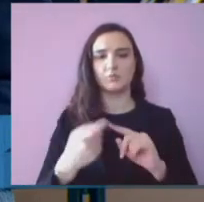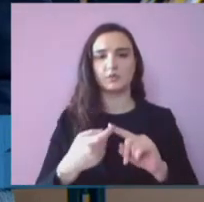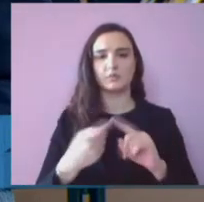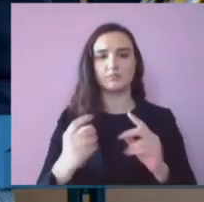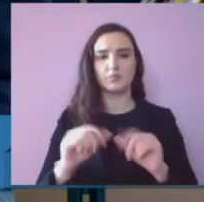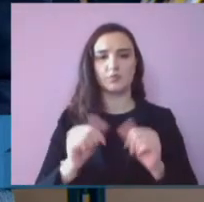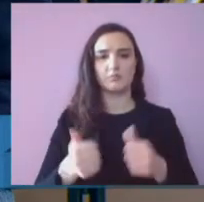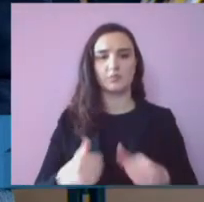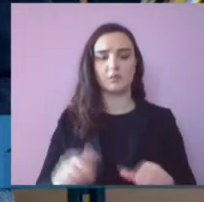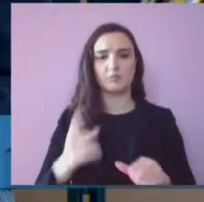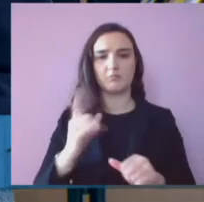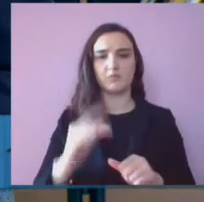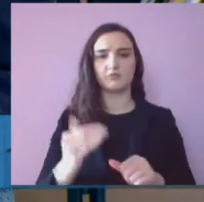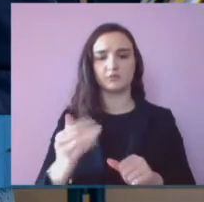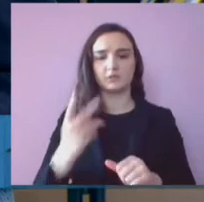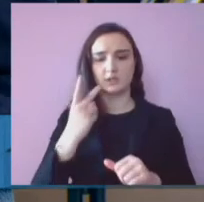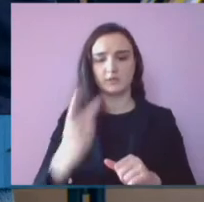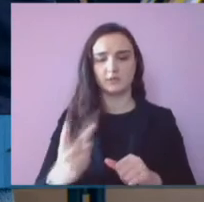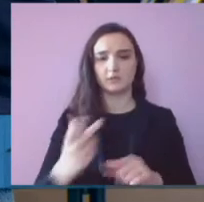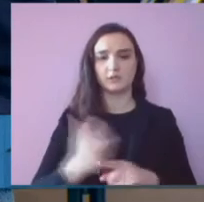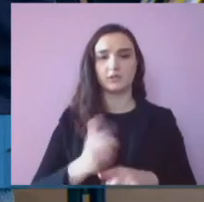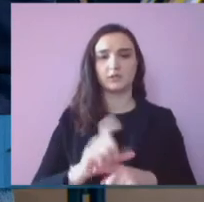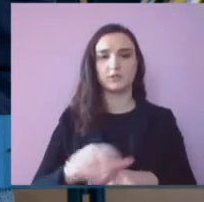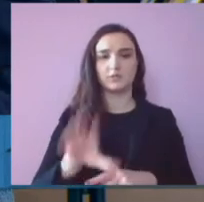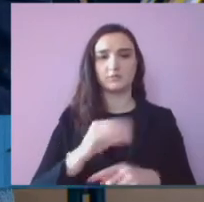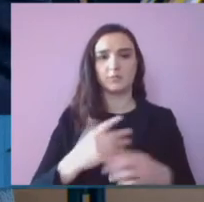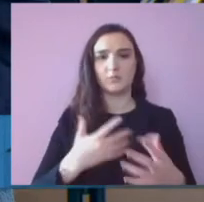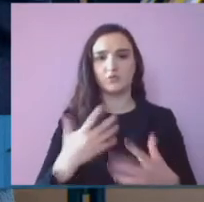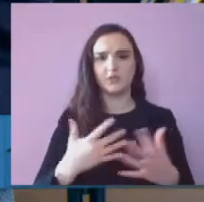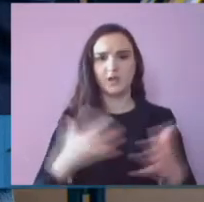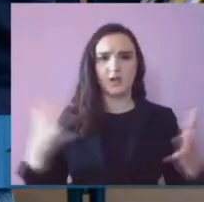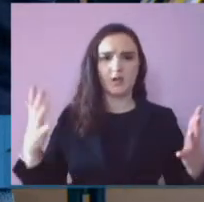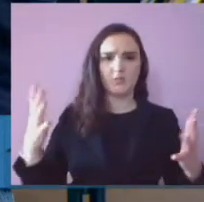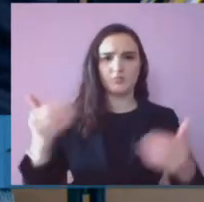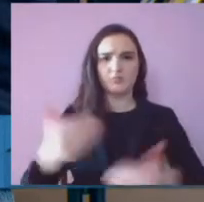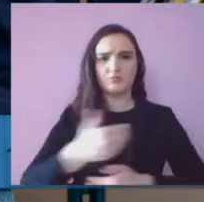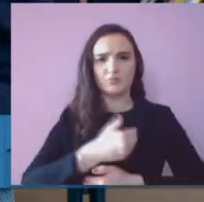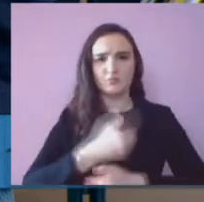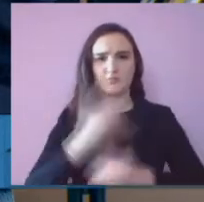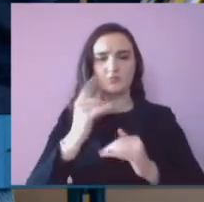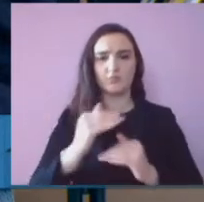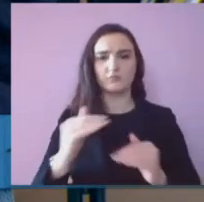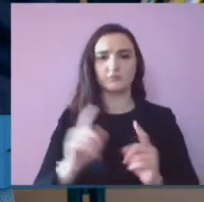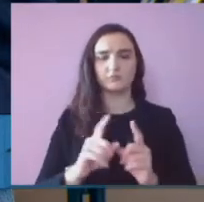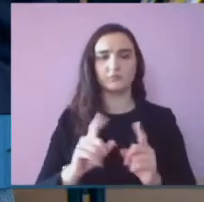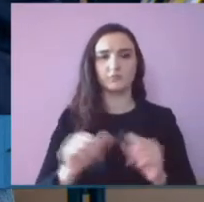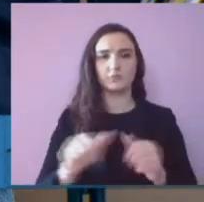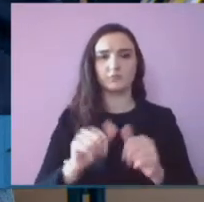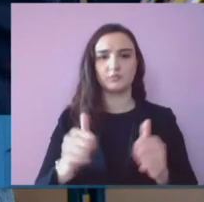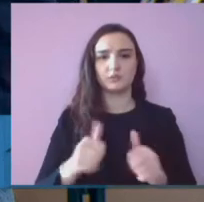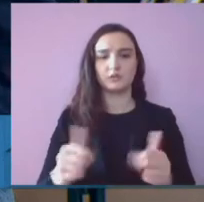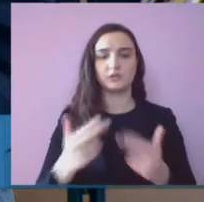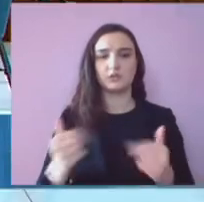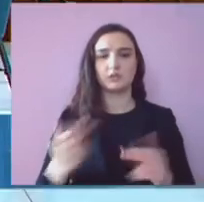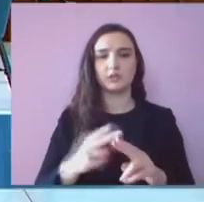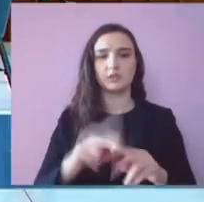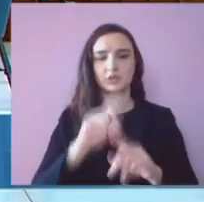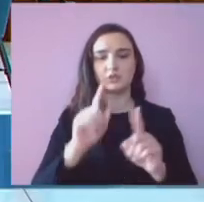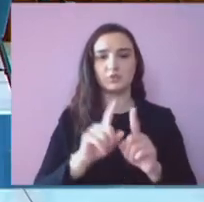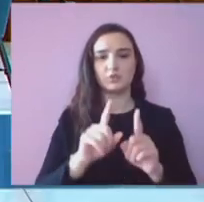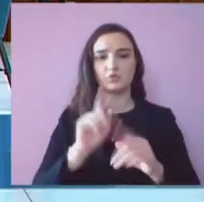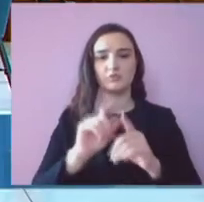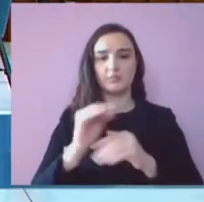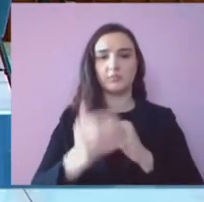Ანუ ბავშვის დანახვაზე ძალიან მაღალი ემოციებით, ძალიან აჟიტირებული ფორმით დიახ, ეს თვითონ ფერებით,